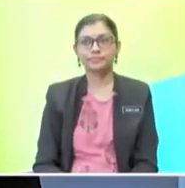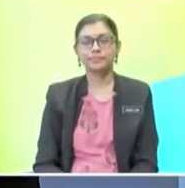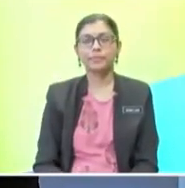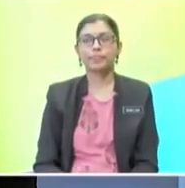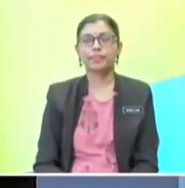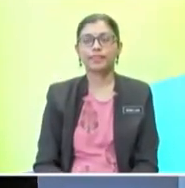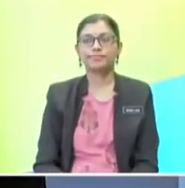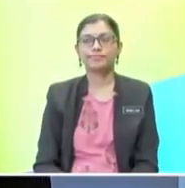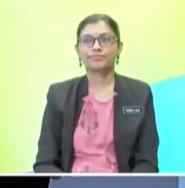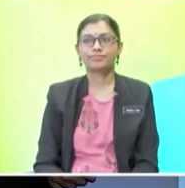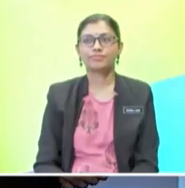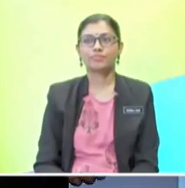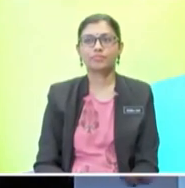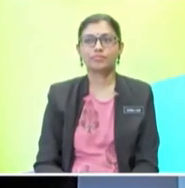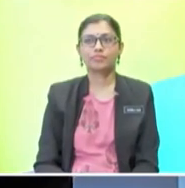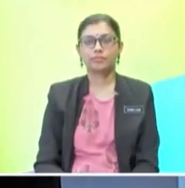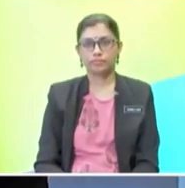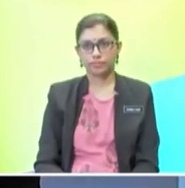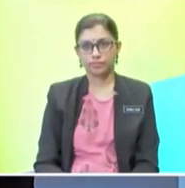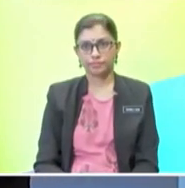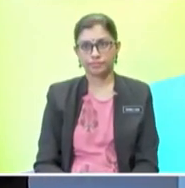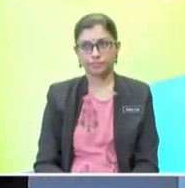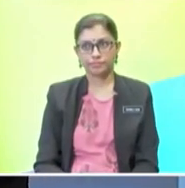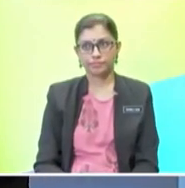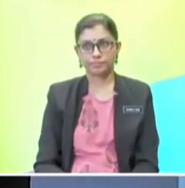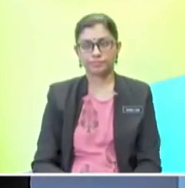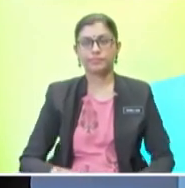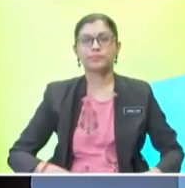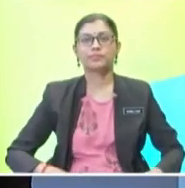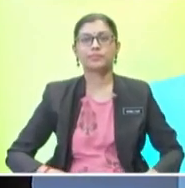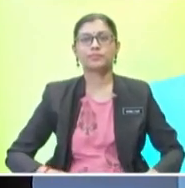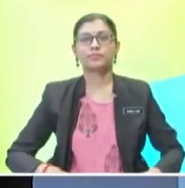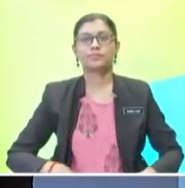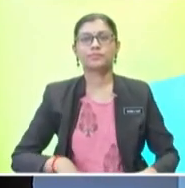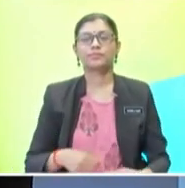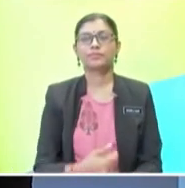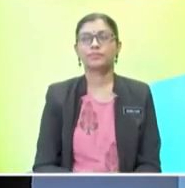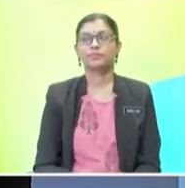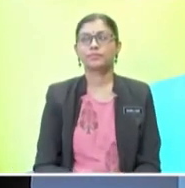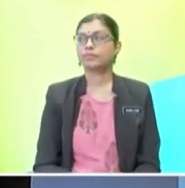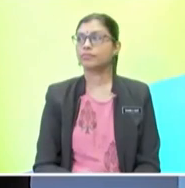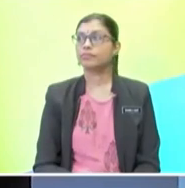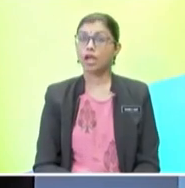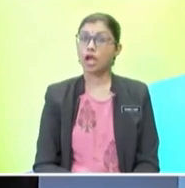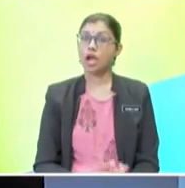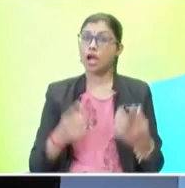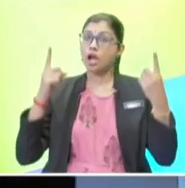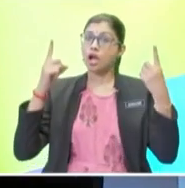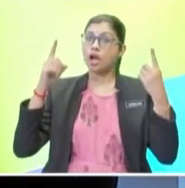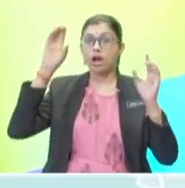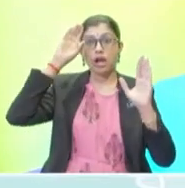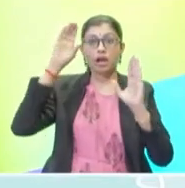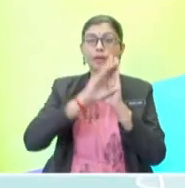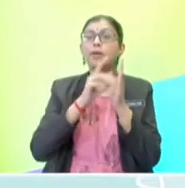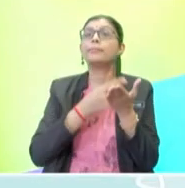perempuan. Okey, kita mulakan. Boleh, Ria? Boleh, cikgu. Boleh, saya nampak mereka bersemangat ni. Kita mulakan dengan gambar yang pertama. Okey, gambar